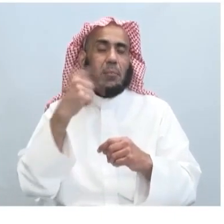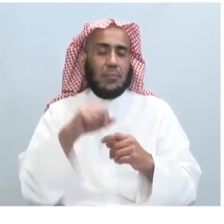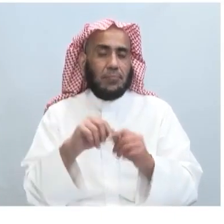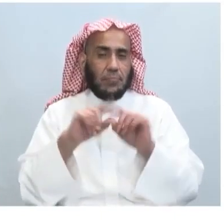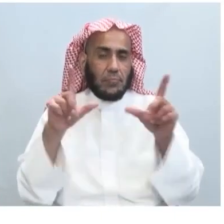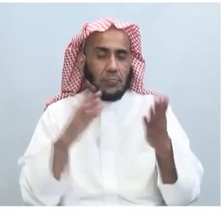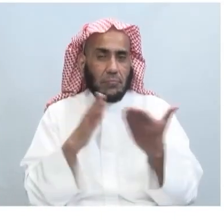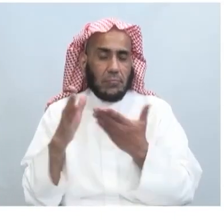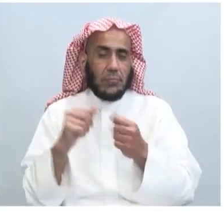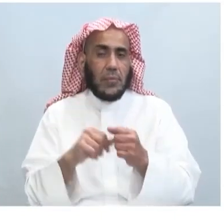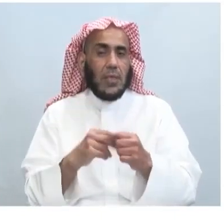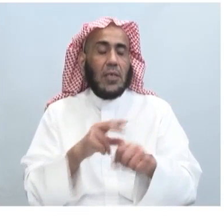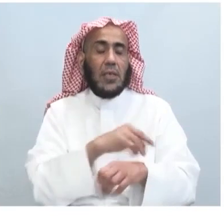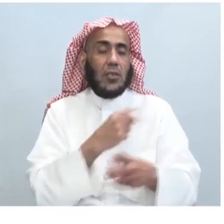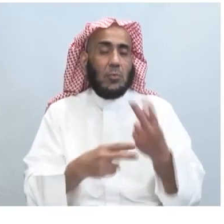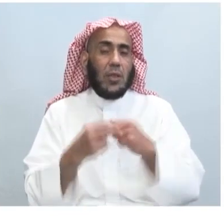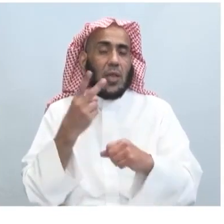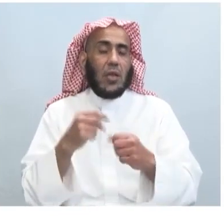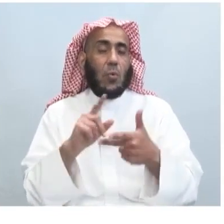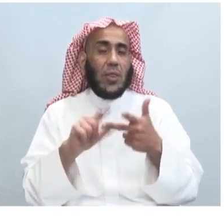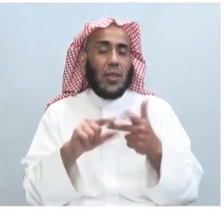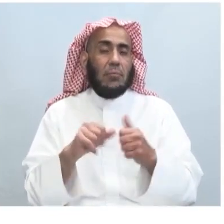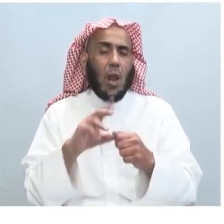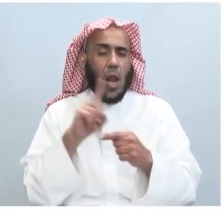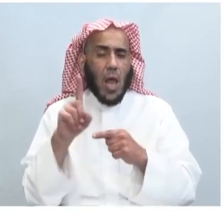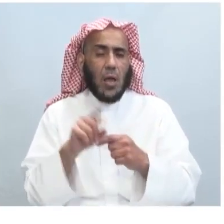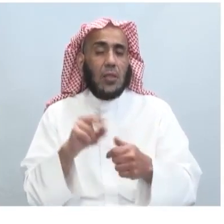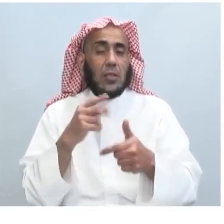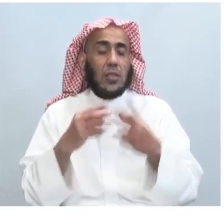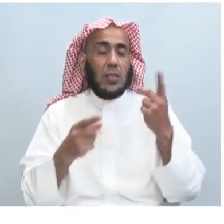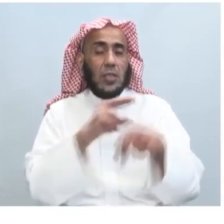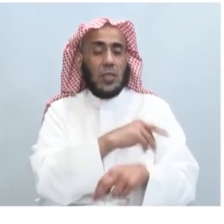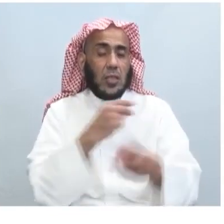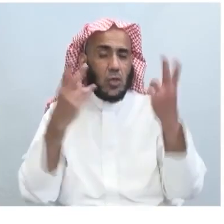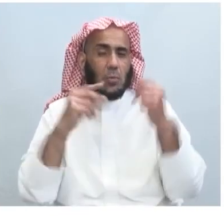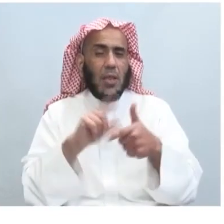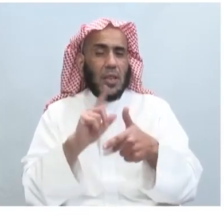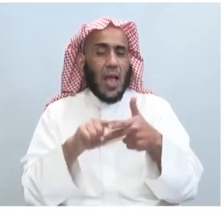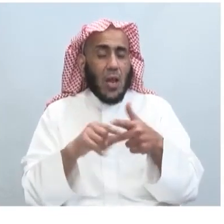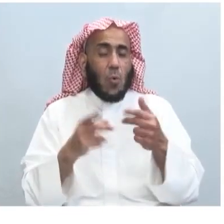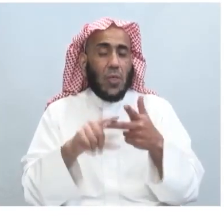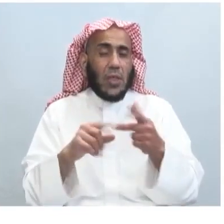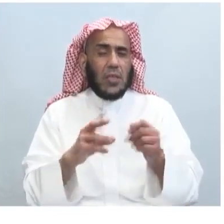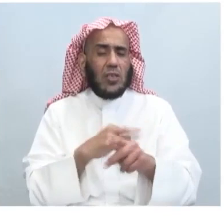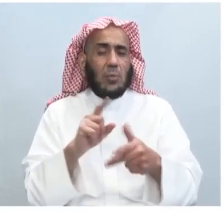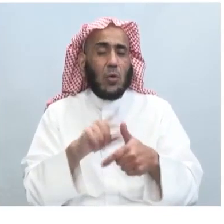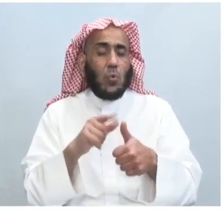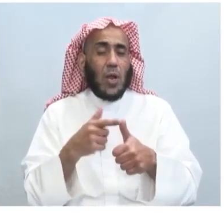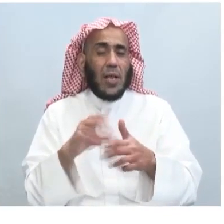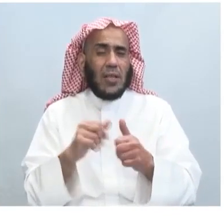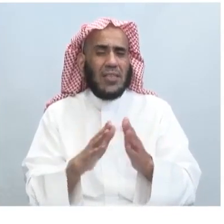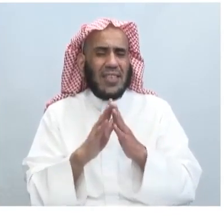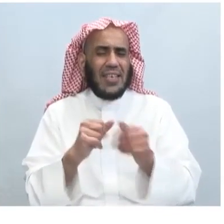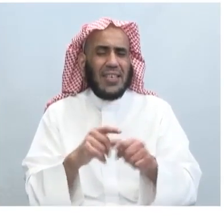49.7 التجربه الثانيه الثالثه لاحظ معي التجربه الثانيه والثالثه طبعا قبل قليل في التجربه الاولى كان